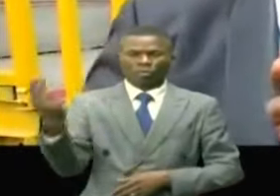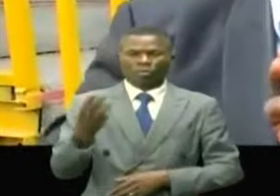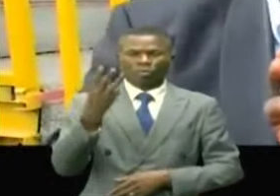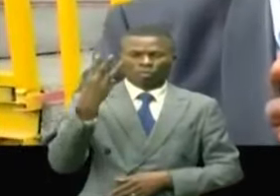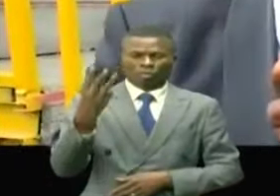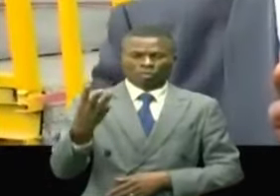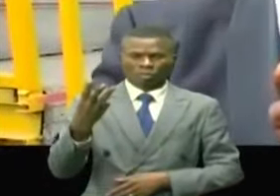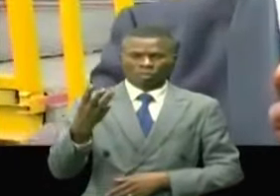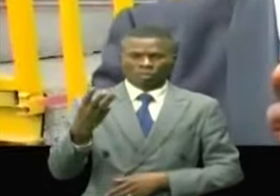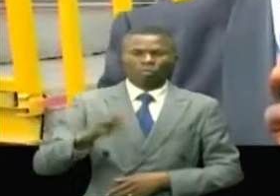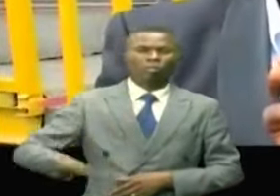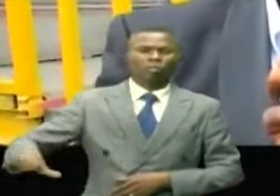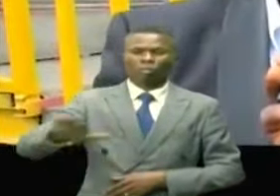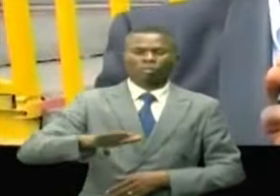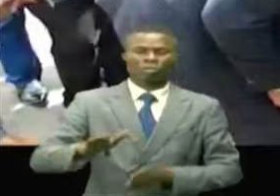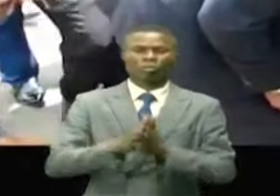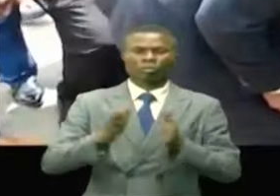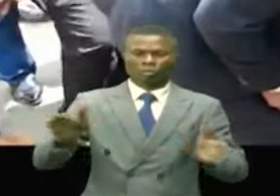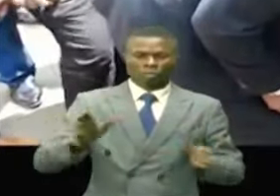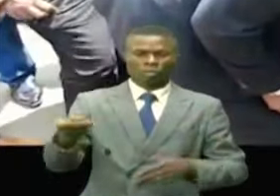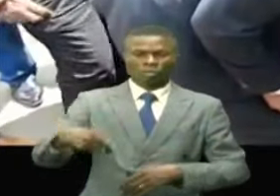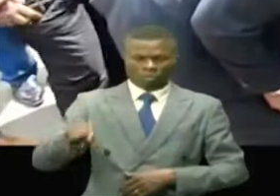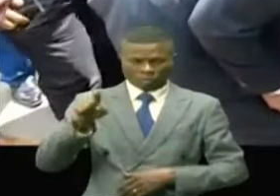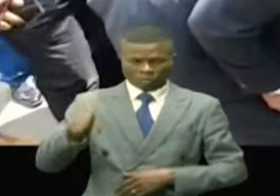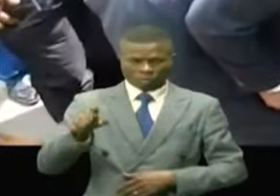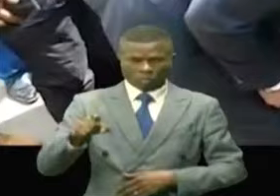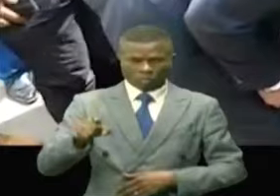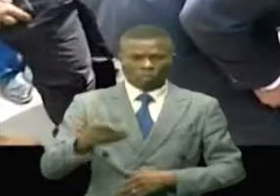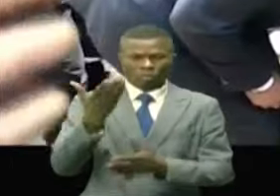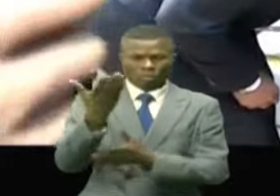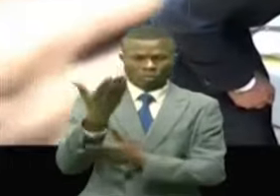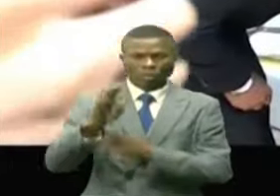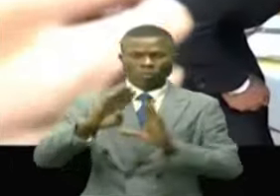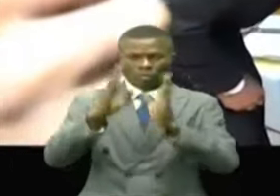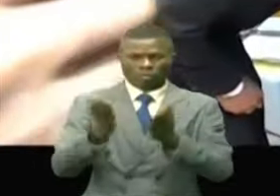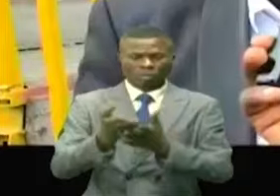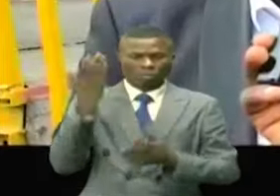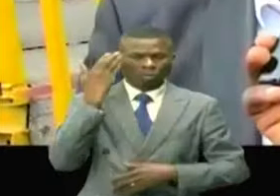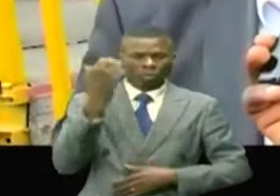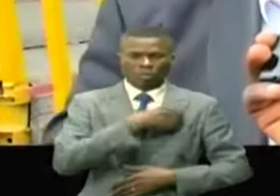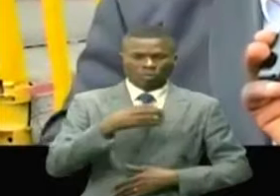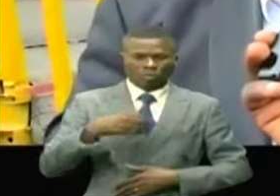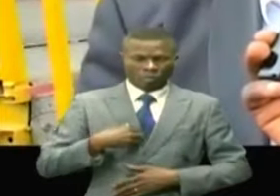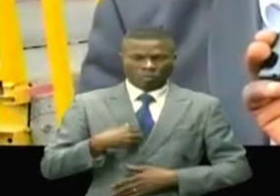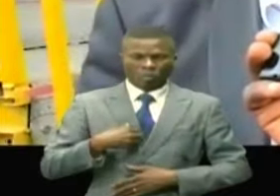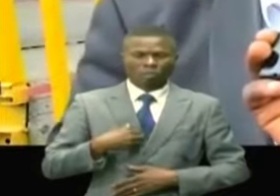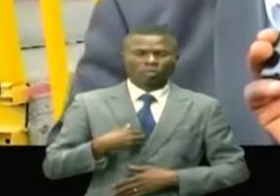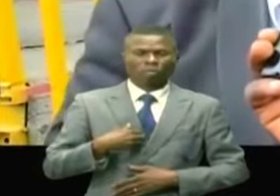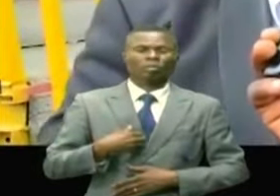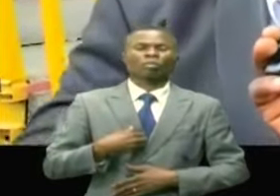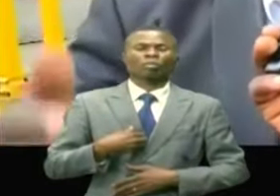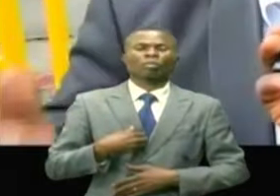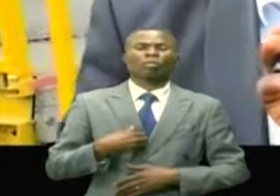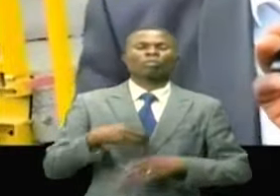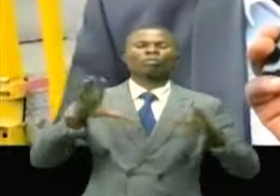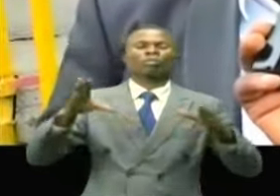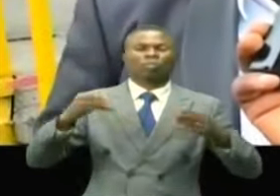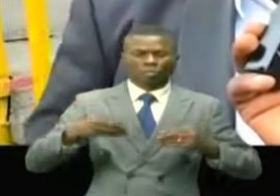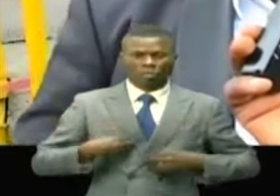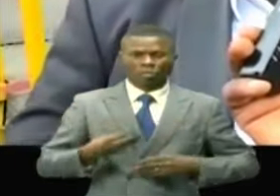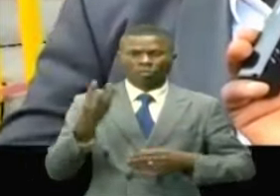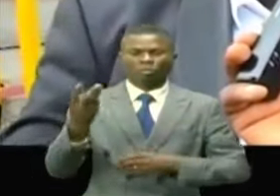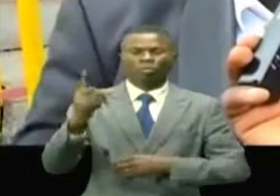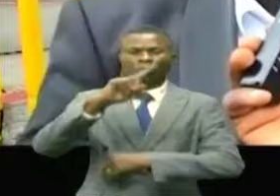dans toutes les CANDU de notre province nous demandons à tous les parents et les gardur d'enfants de recevoir pendant ce t